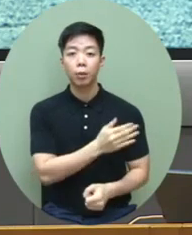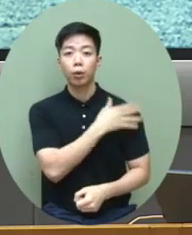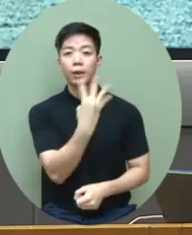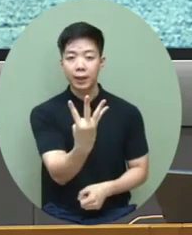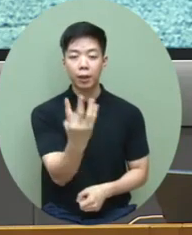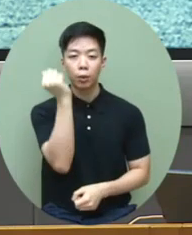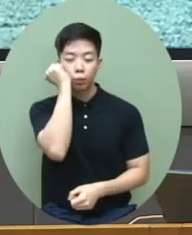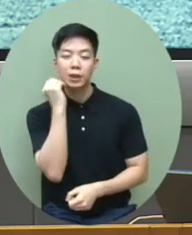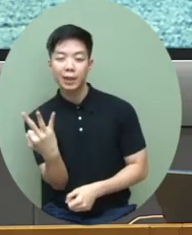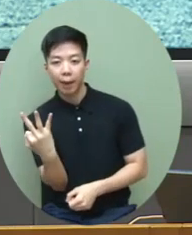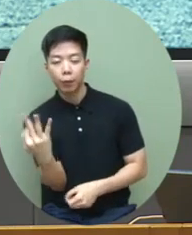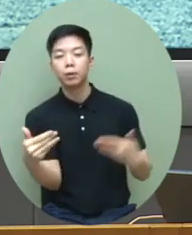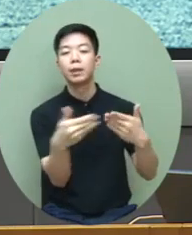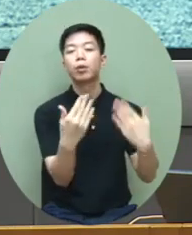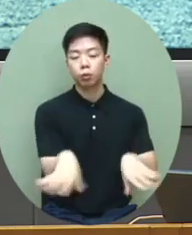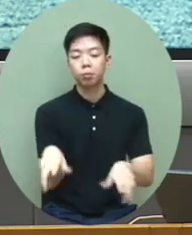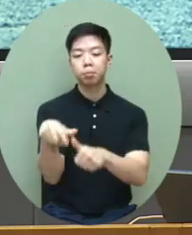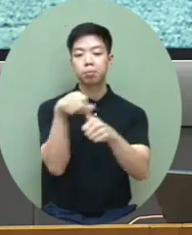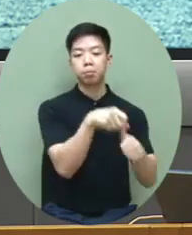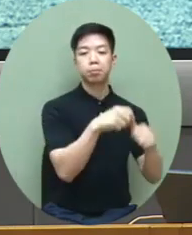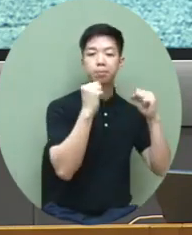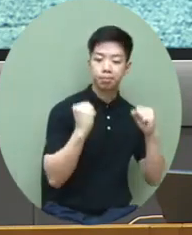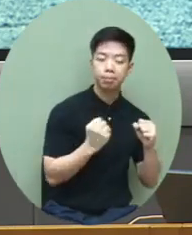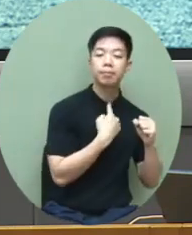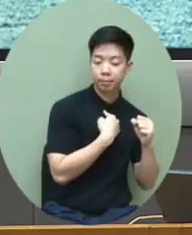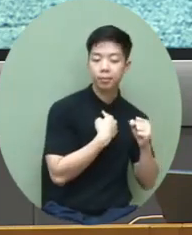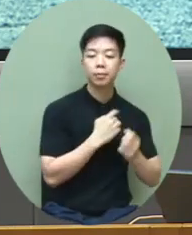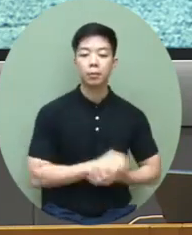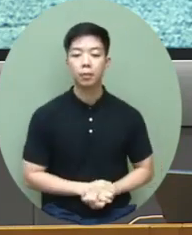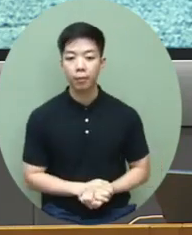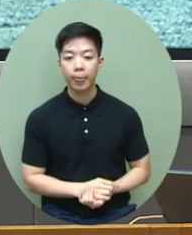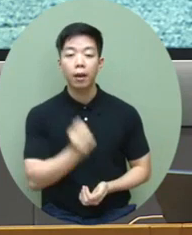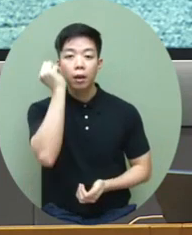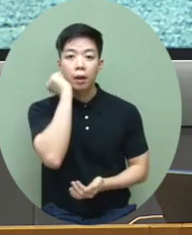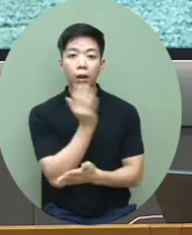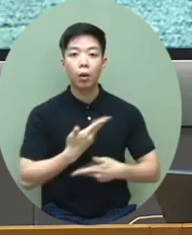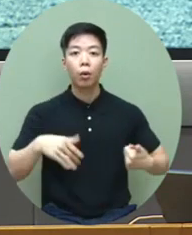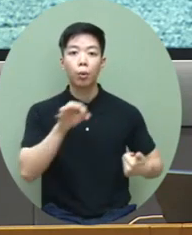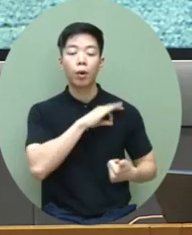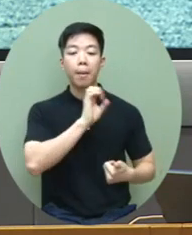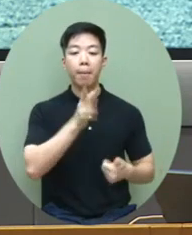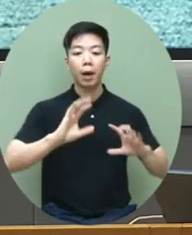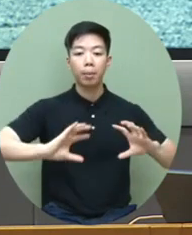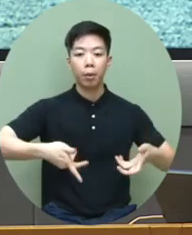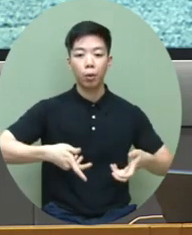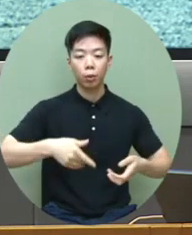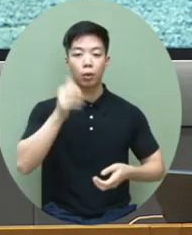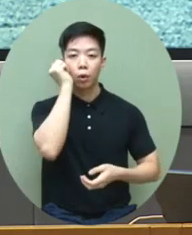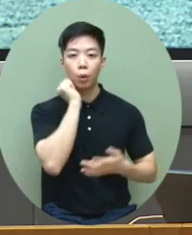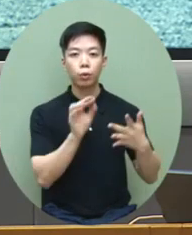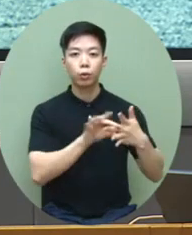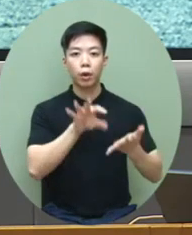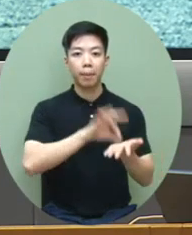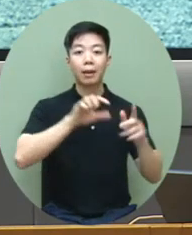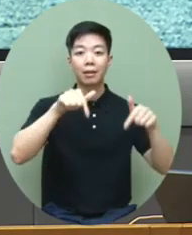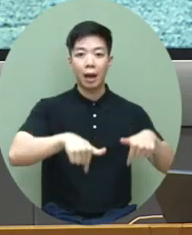院友係需要接受檢疫嘅。咁另外就係、其康會白普里護理安老院在南區